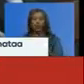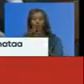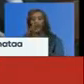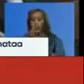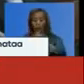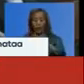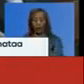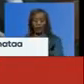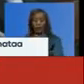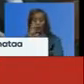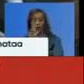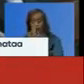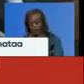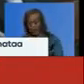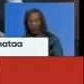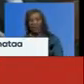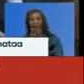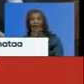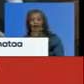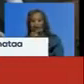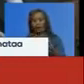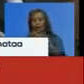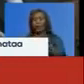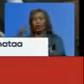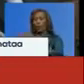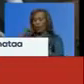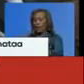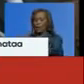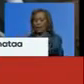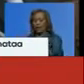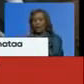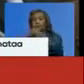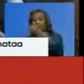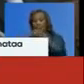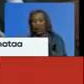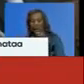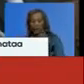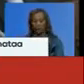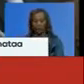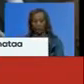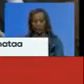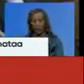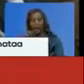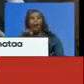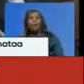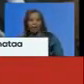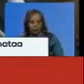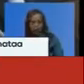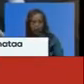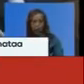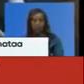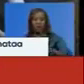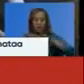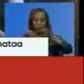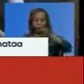በ2003 ዓ.ም ከግሪንዊች ዩኒቨርሲቲ ለንደን ተባባሪ ተቋም ከኢንተርናሽናል ሊደርሺፕ ኢንስቲትዩት አዲስ አበባ ማስትሬት ዲግሪ